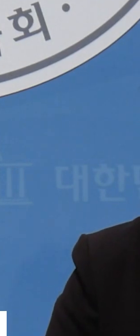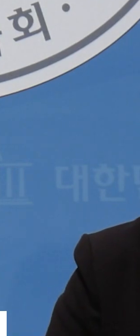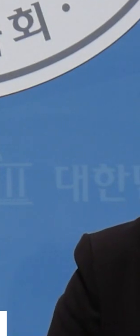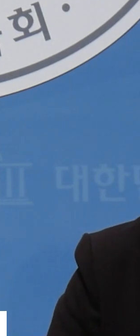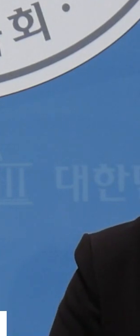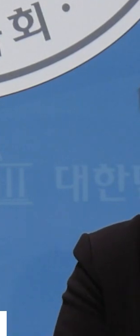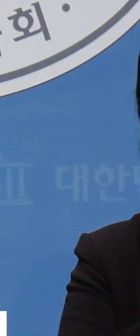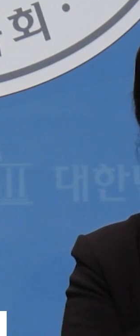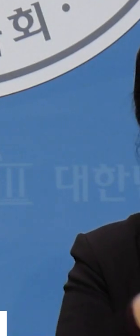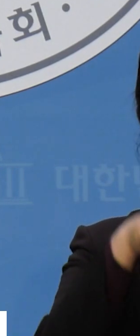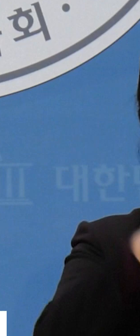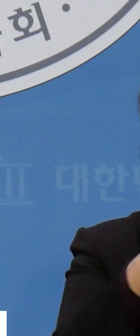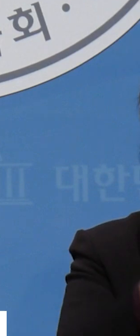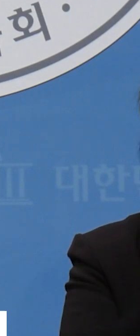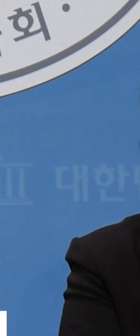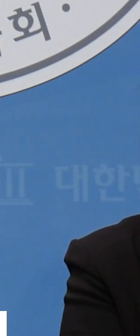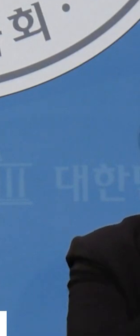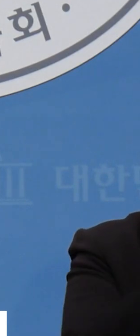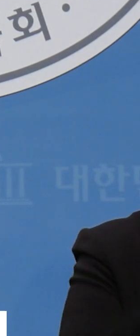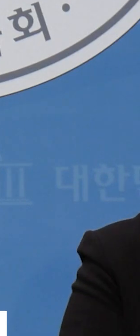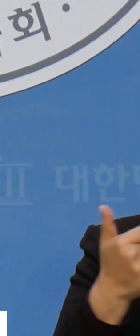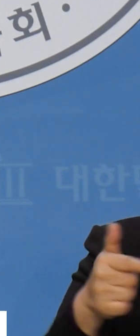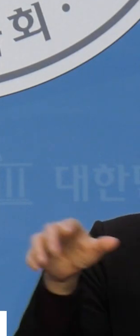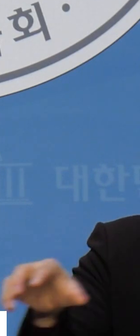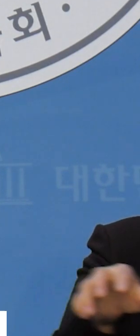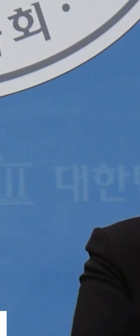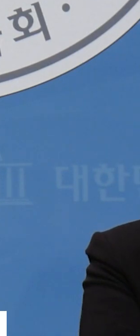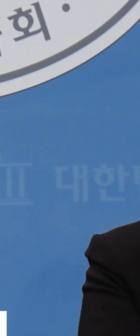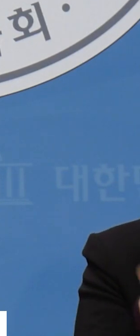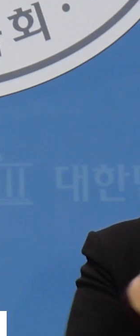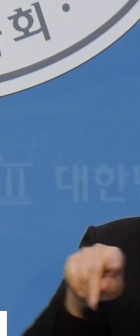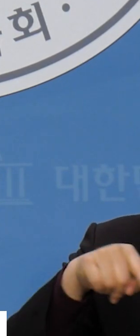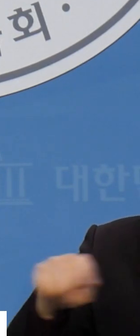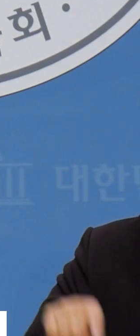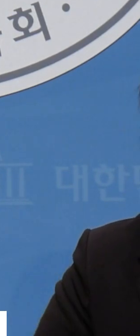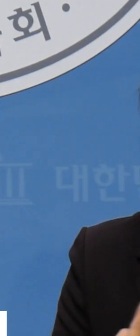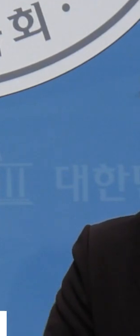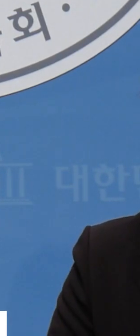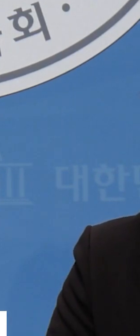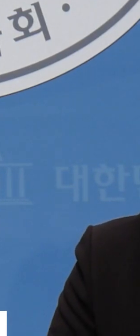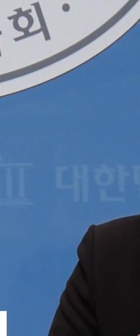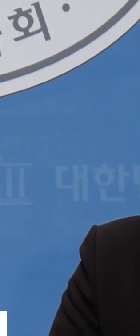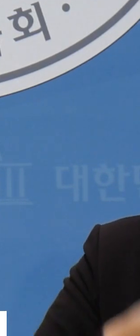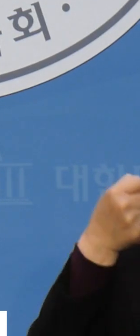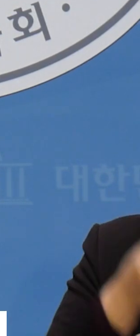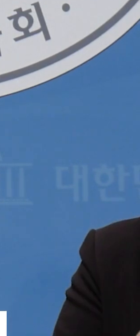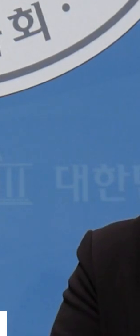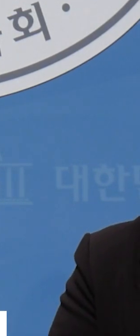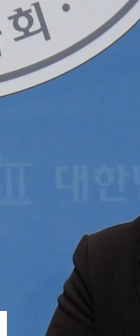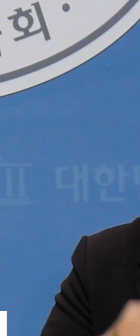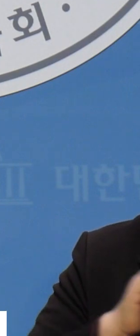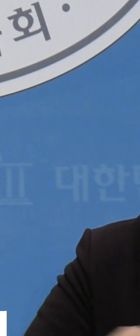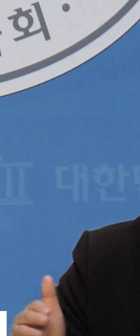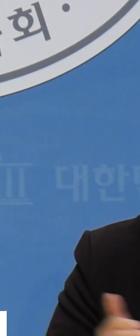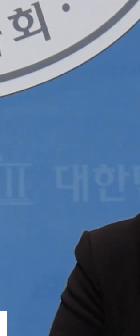의결된 11개 위원회 중 6곳에서 야당 단독안이 강행